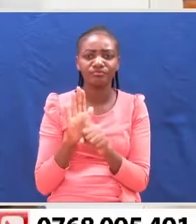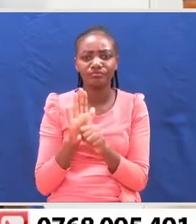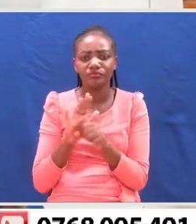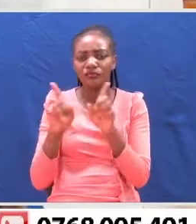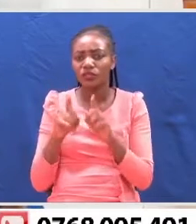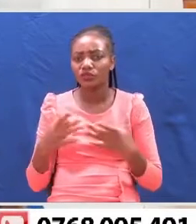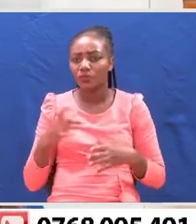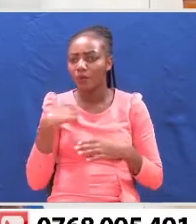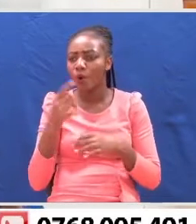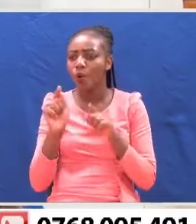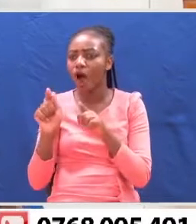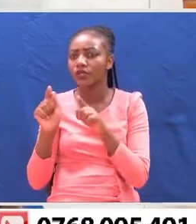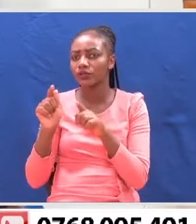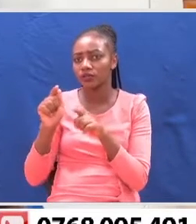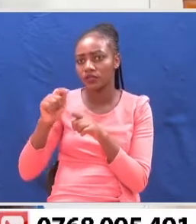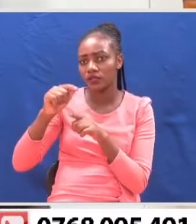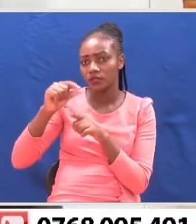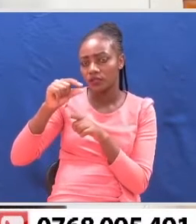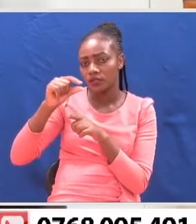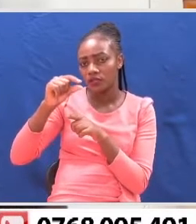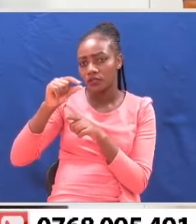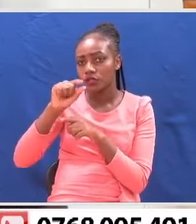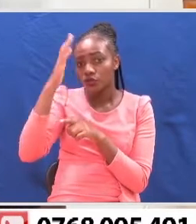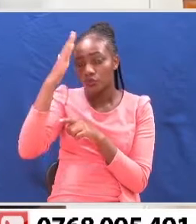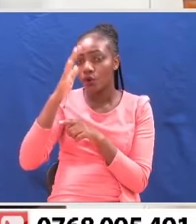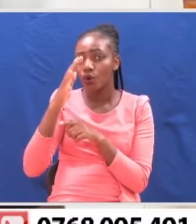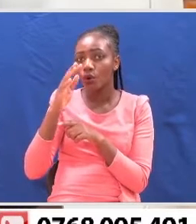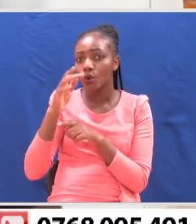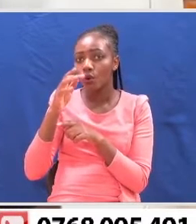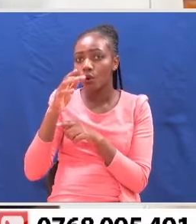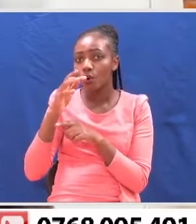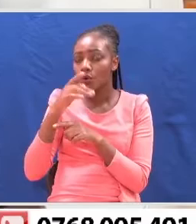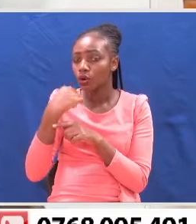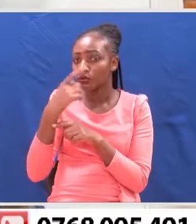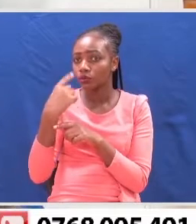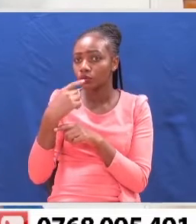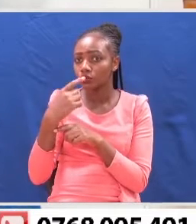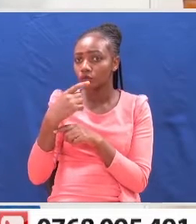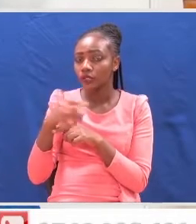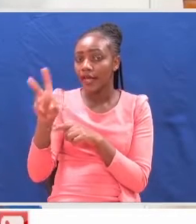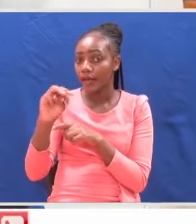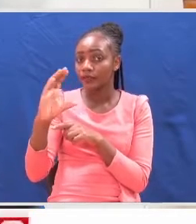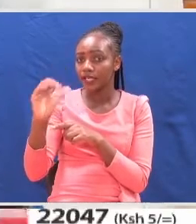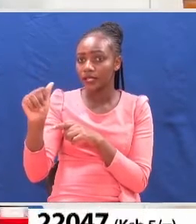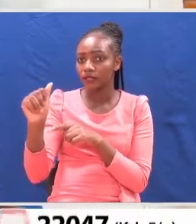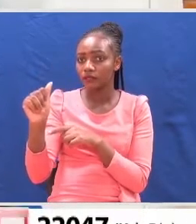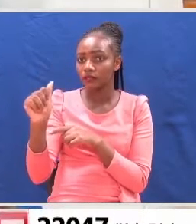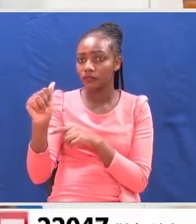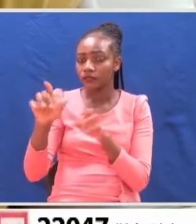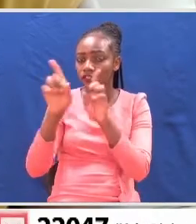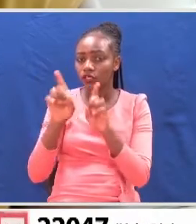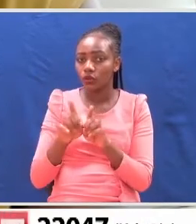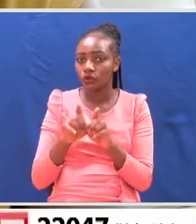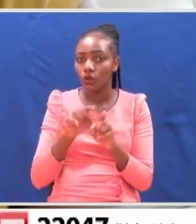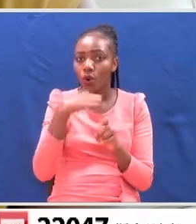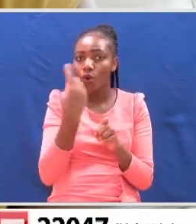wale ambao wameshtaki sana sana, unajua wale wanashtaki ni ma members of county assembly. Yule ambaye